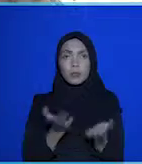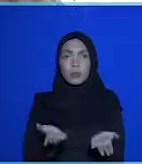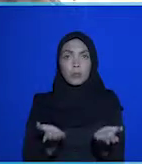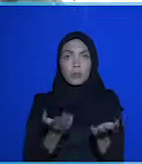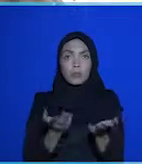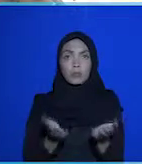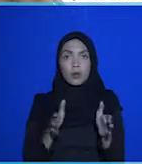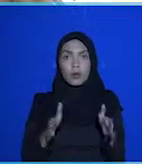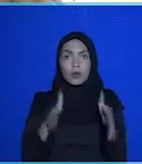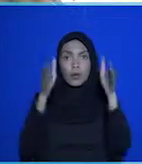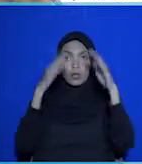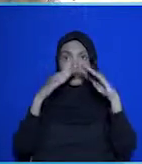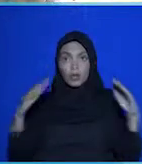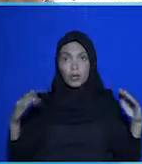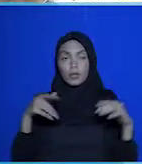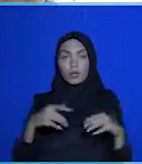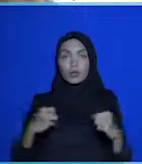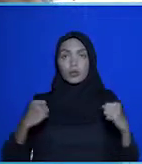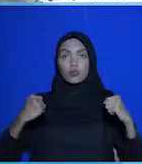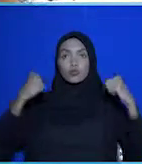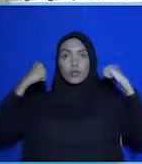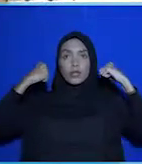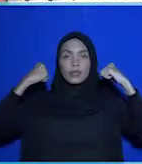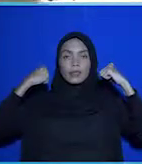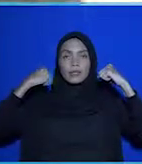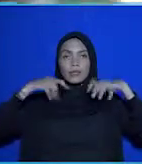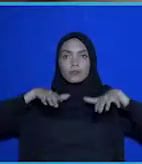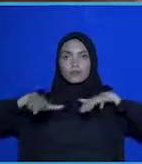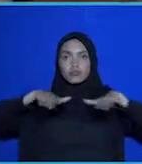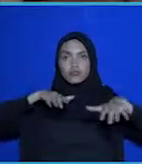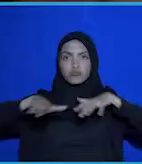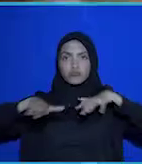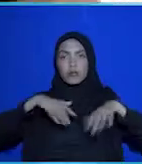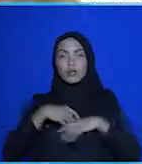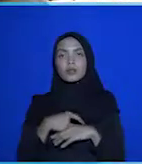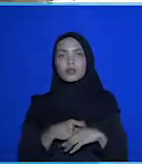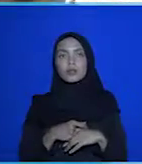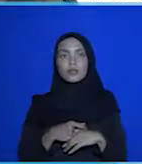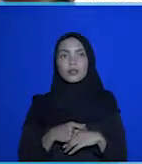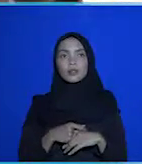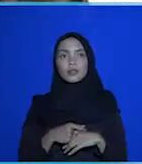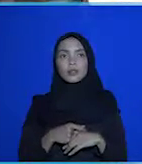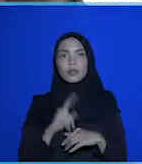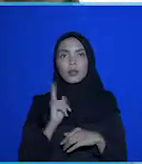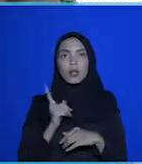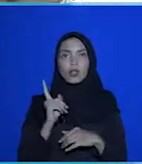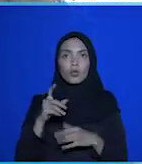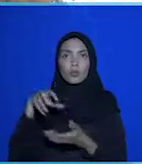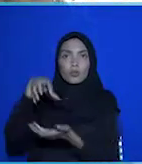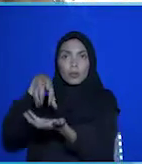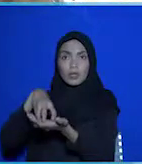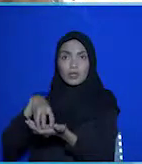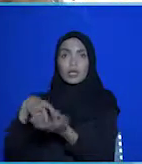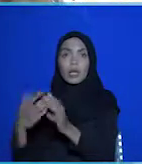Yang penting bangunan-bangunan ini prinsipnya adalah tahan terhadap gempa. Jadi kalau